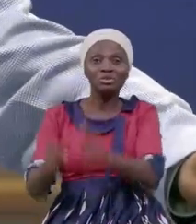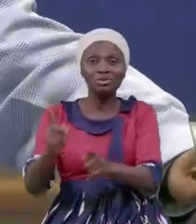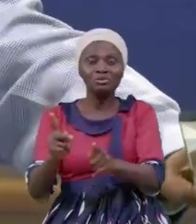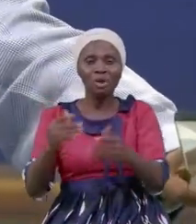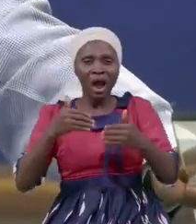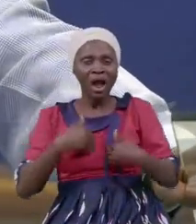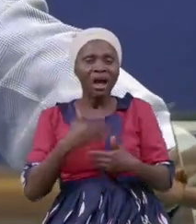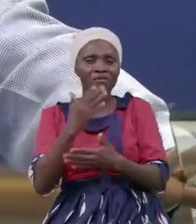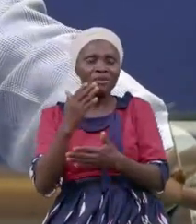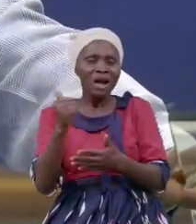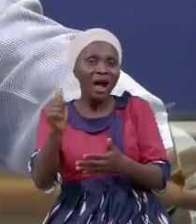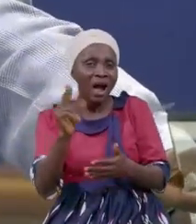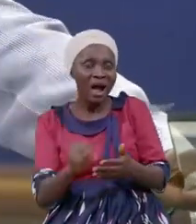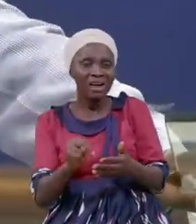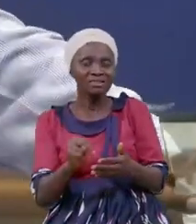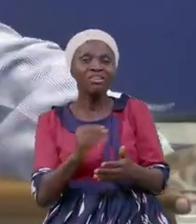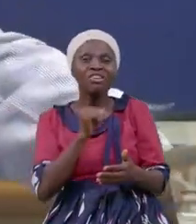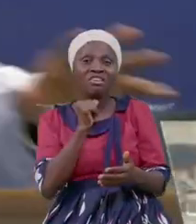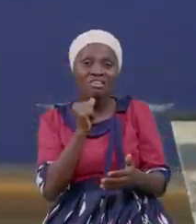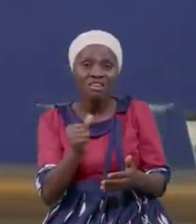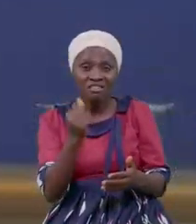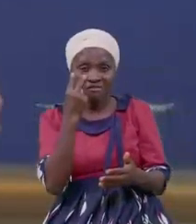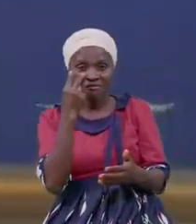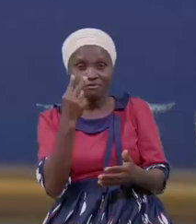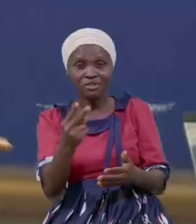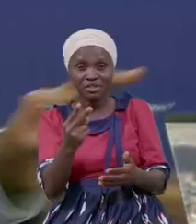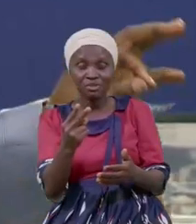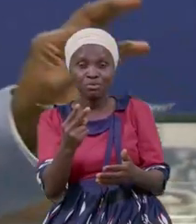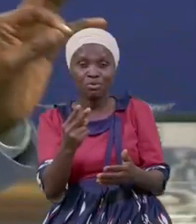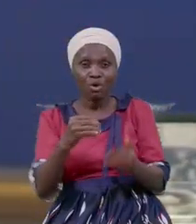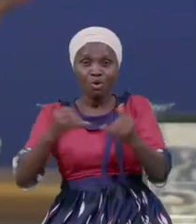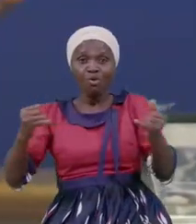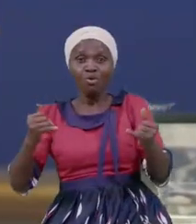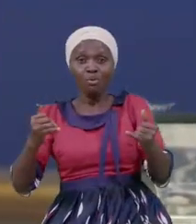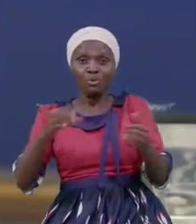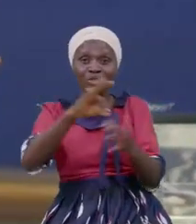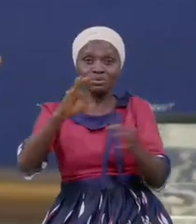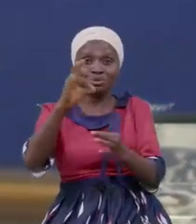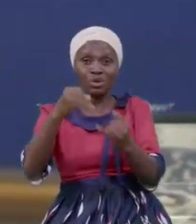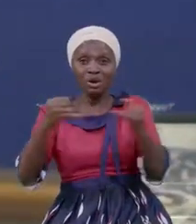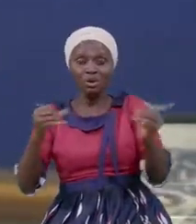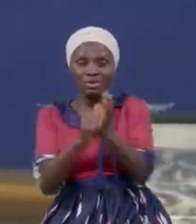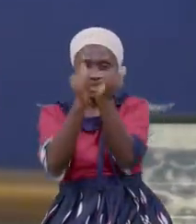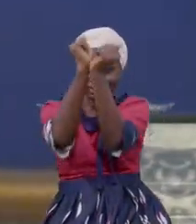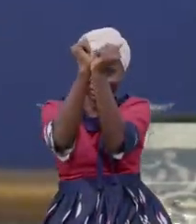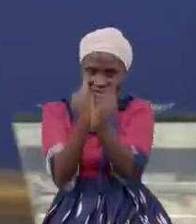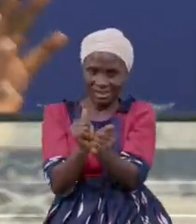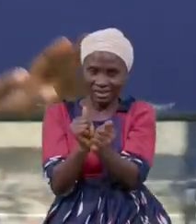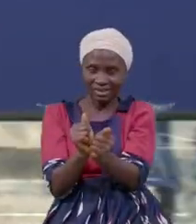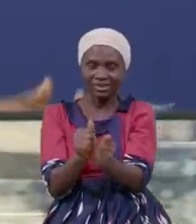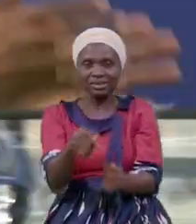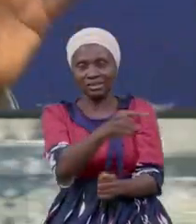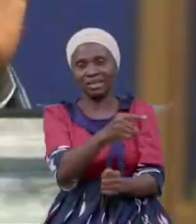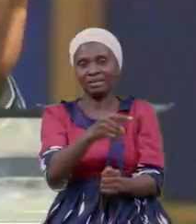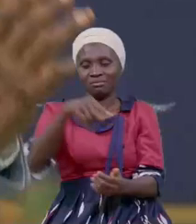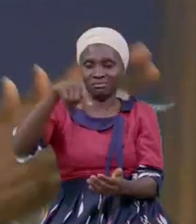corde invisible à là qu'ils sont qui les attachent finalement ils ont ôté même la corde et